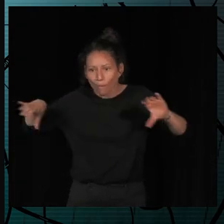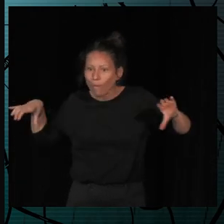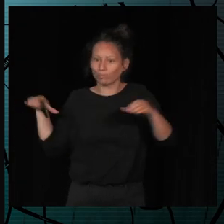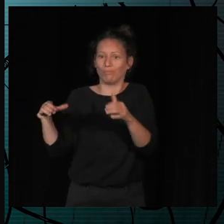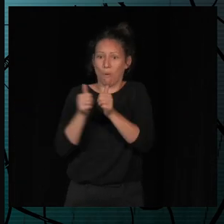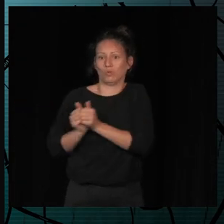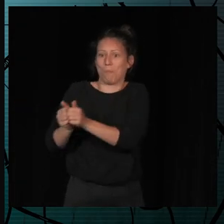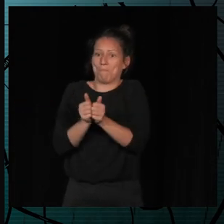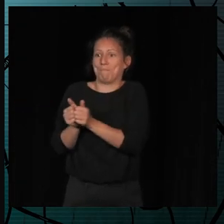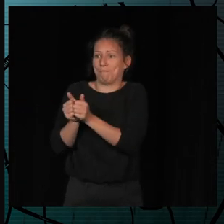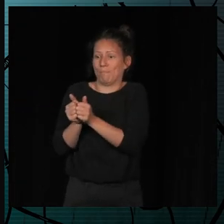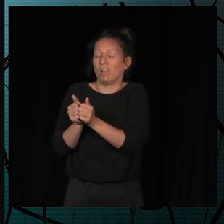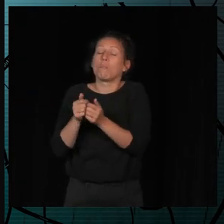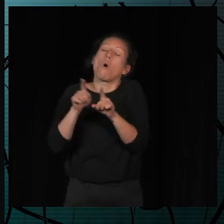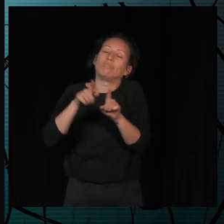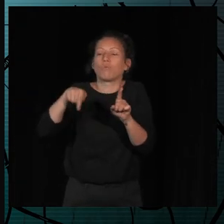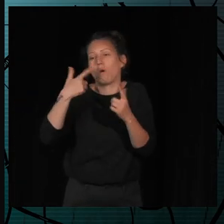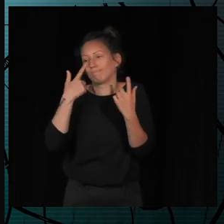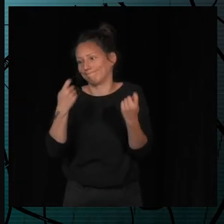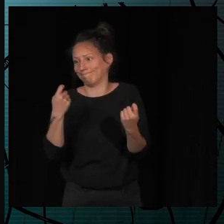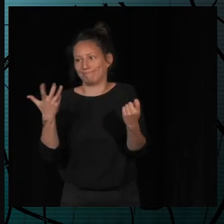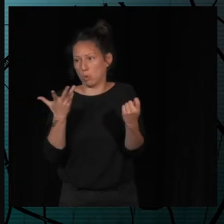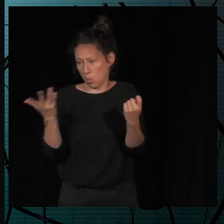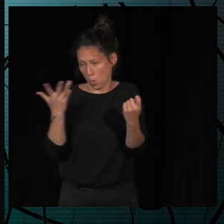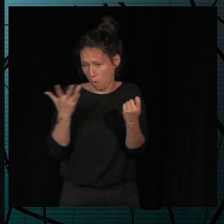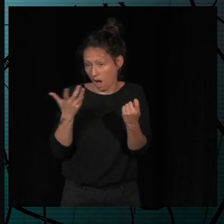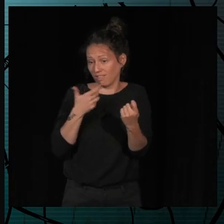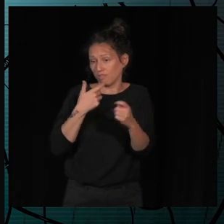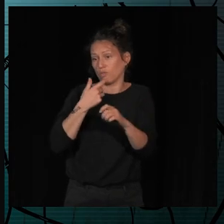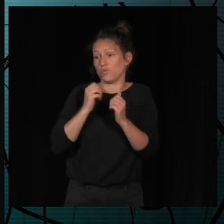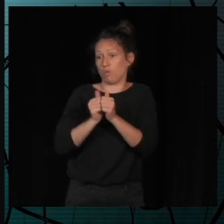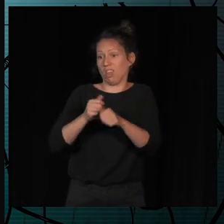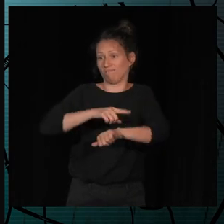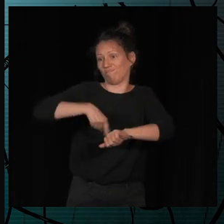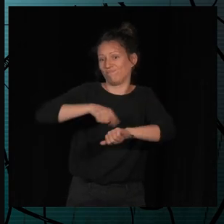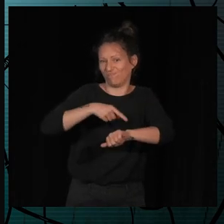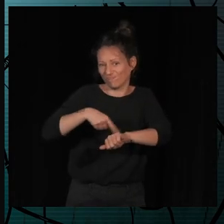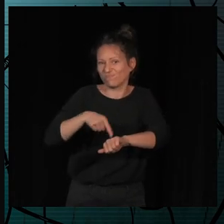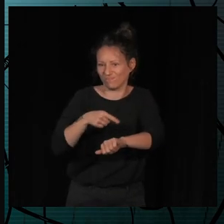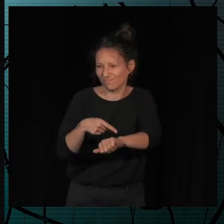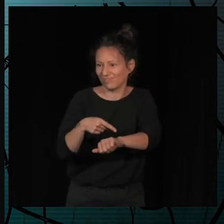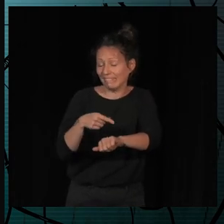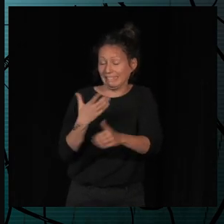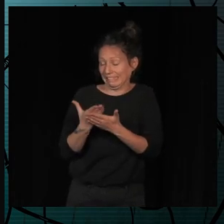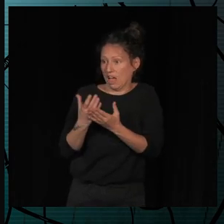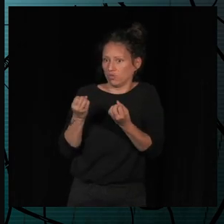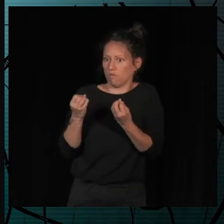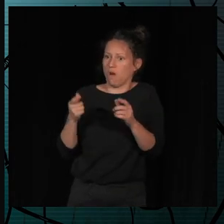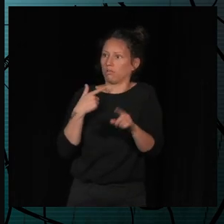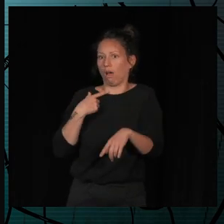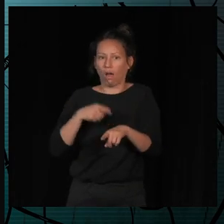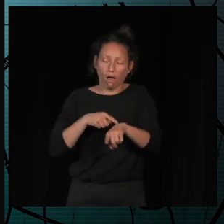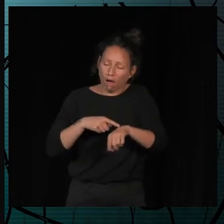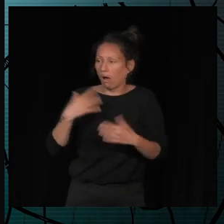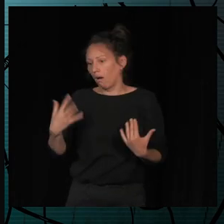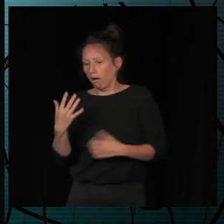sur la notion de temps passé parce que c'est quand même un des points qui grince le plus hein le temps passé mais quand on dit mes enfants passent